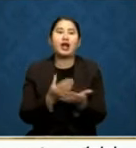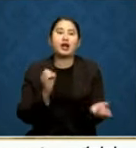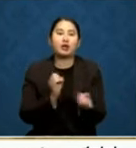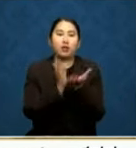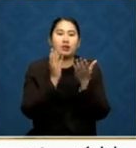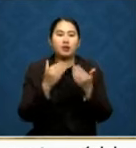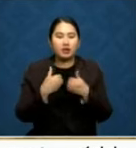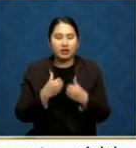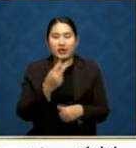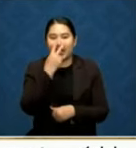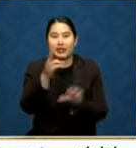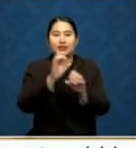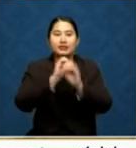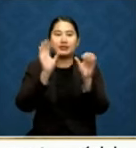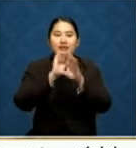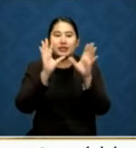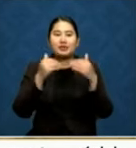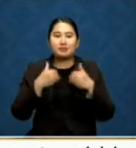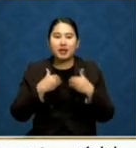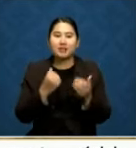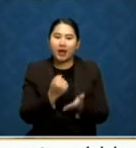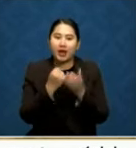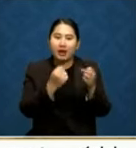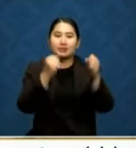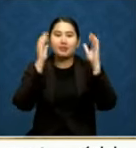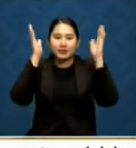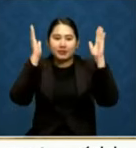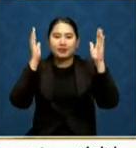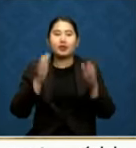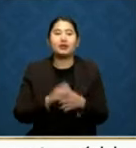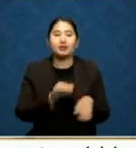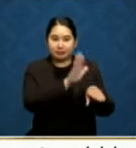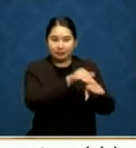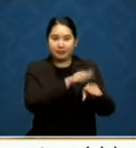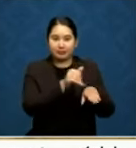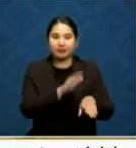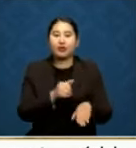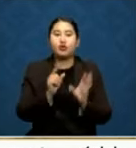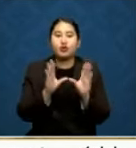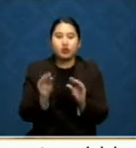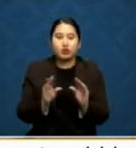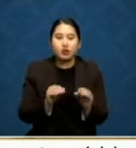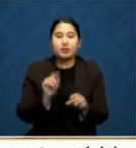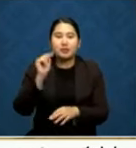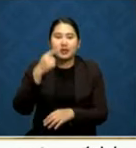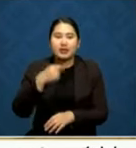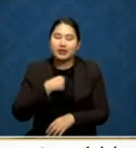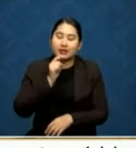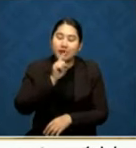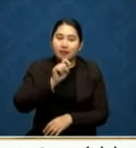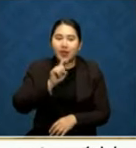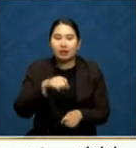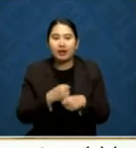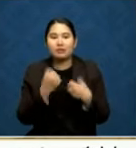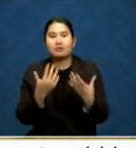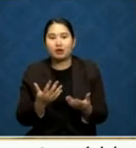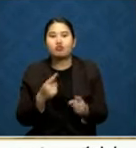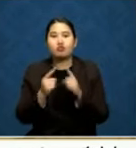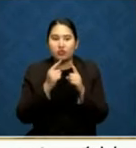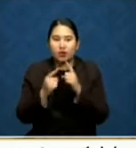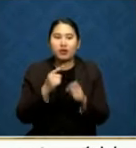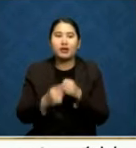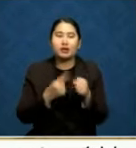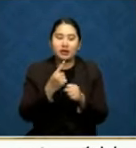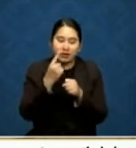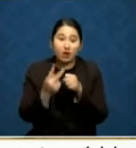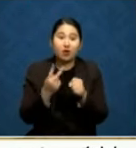มัเห็ได้ง่ายอยแล้ครั ท่ก็พยายามโนโรงเดี๋วผมก็จะเรีกเขามาในกมฐิการอีทีนึงสอบถามวามัเป็นยไครับ ปีหนึ